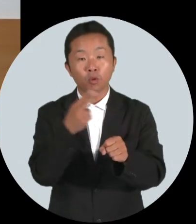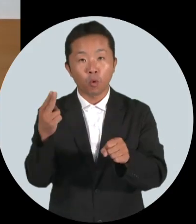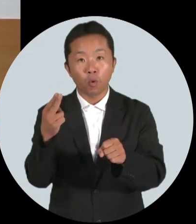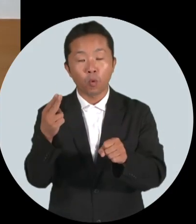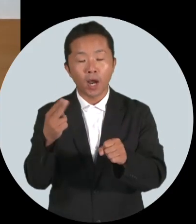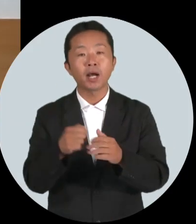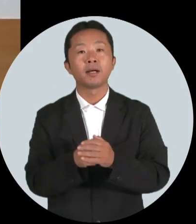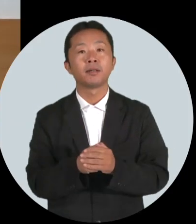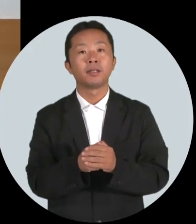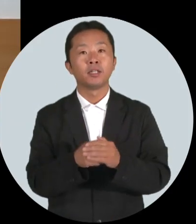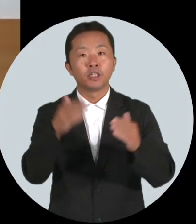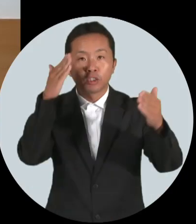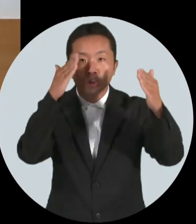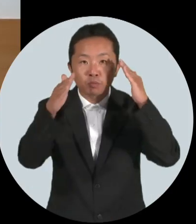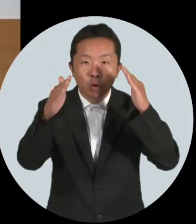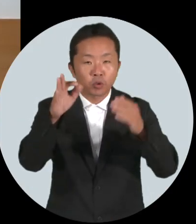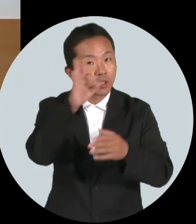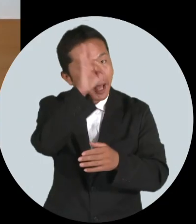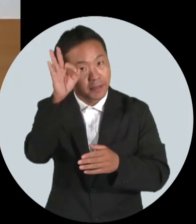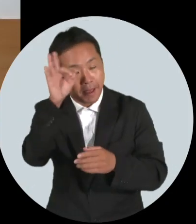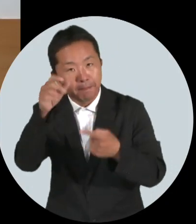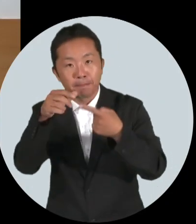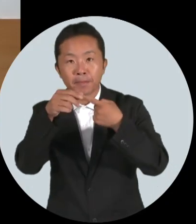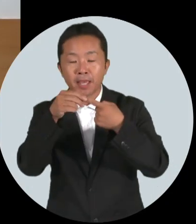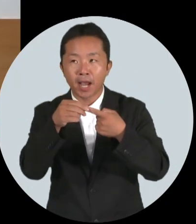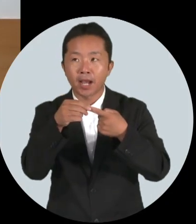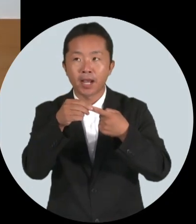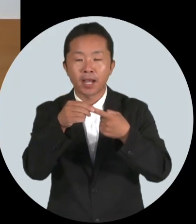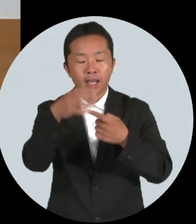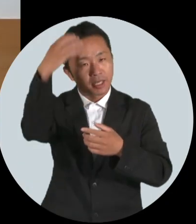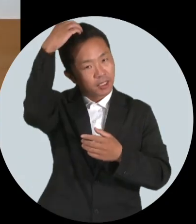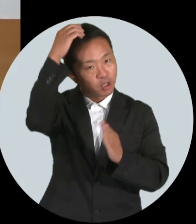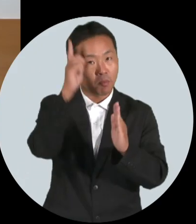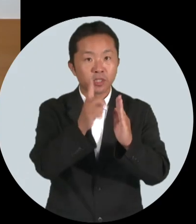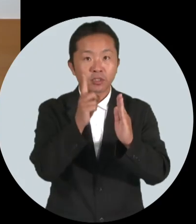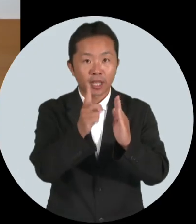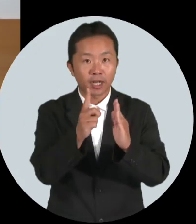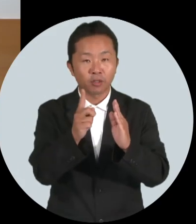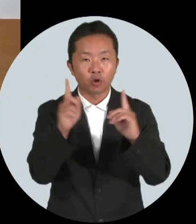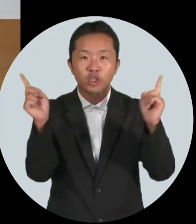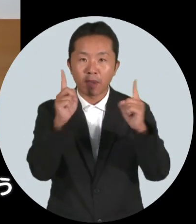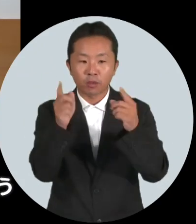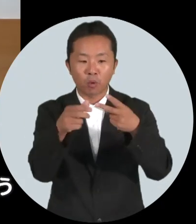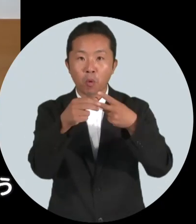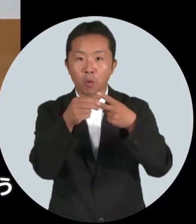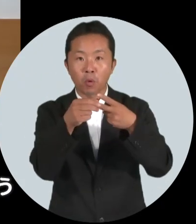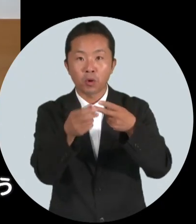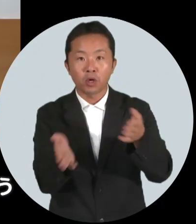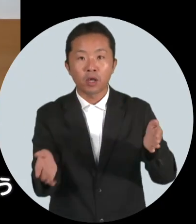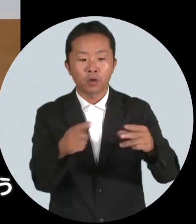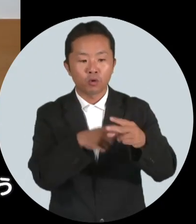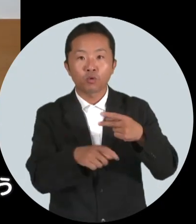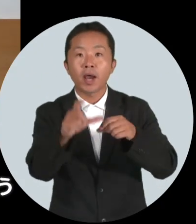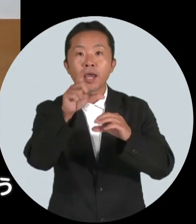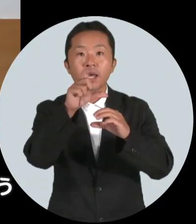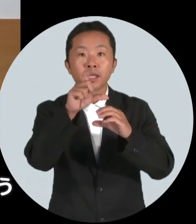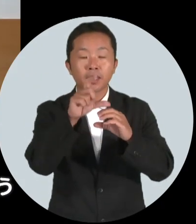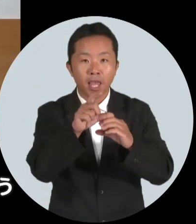ましたスポーツ観戦や清水寺での婚活イベントに加えまして、表の中の丸